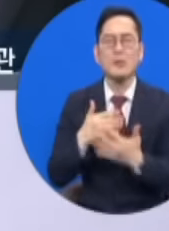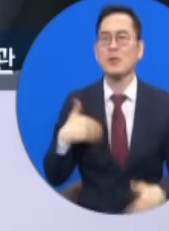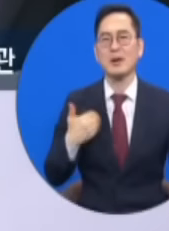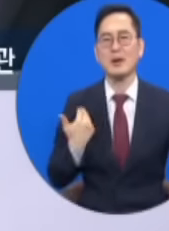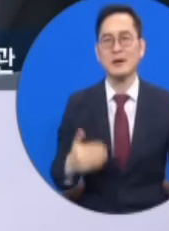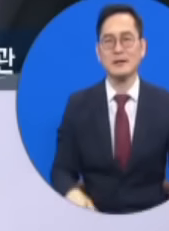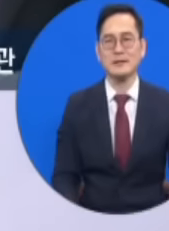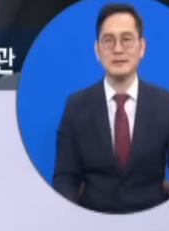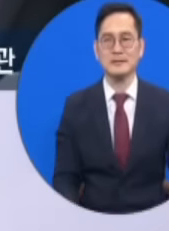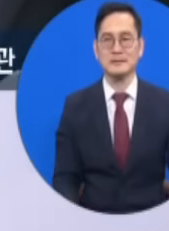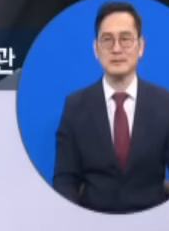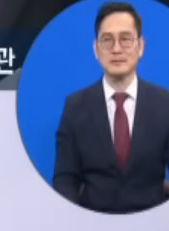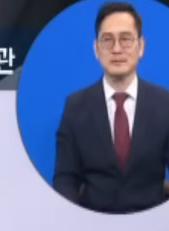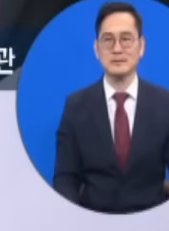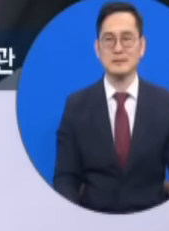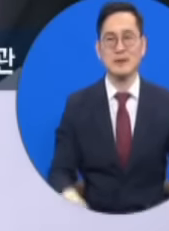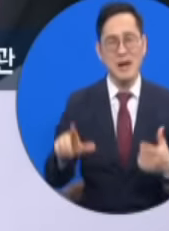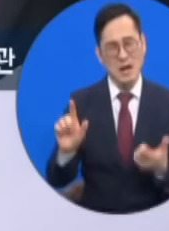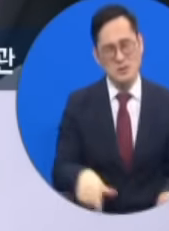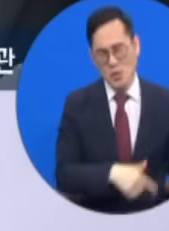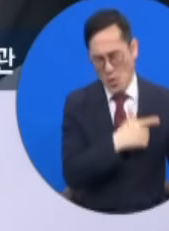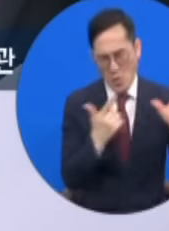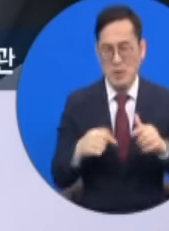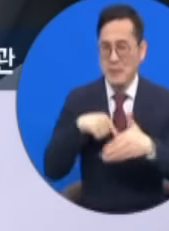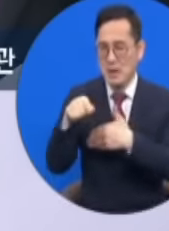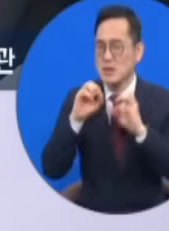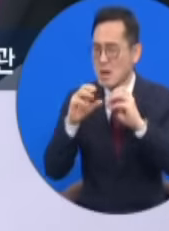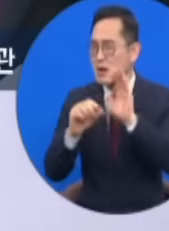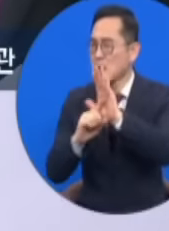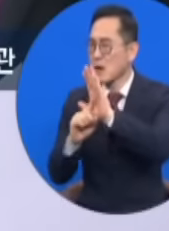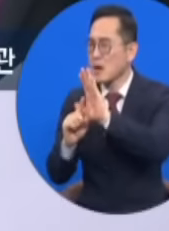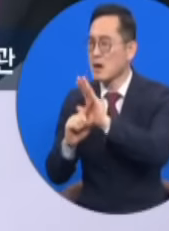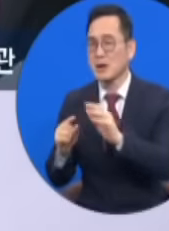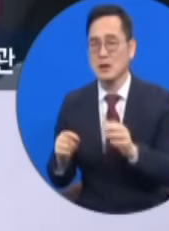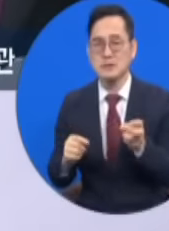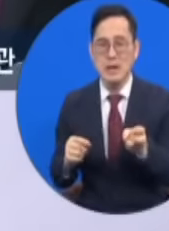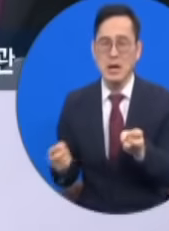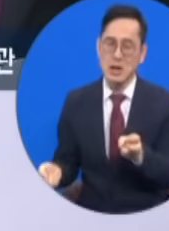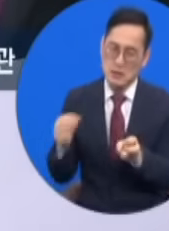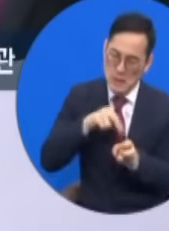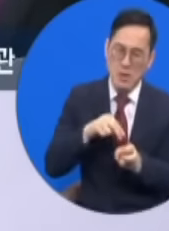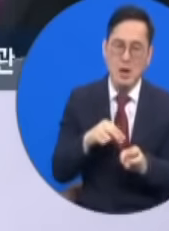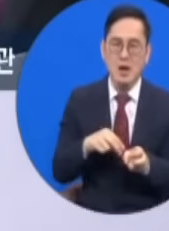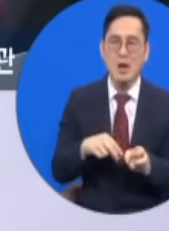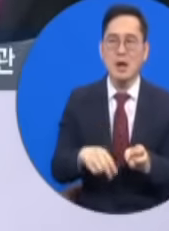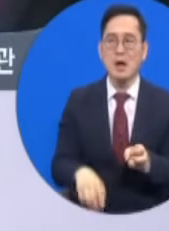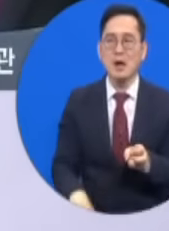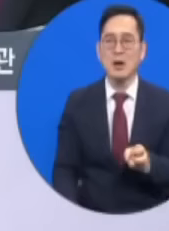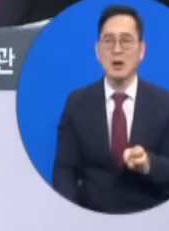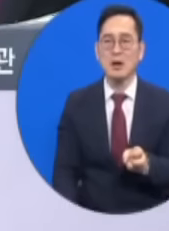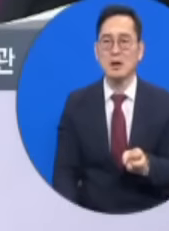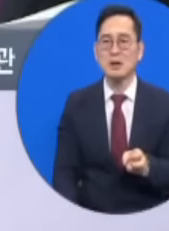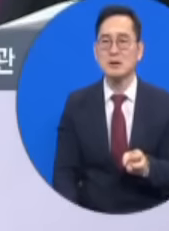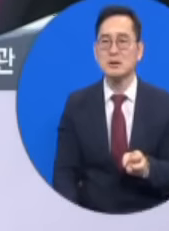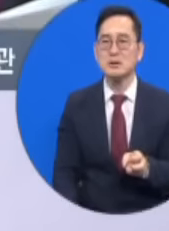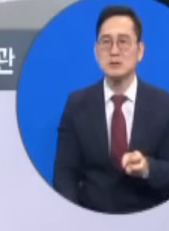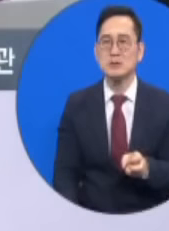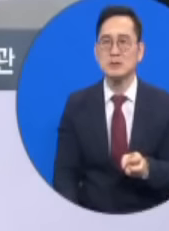영상만 보더라도 하루 종일 선거 유세하고 그다음에 이제 그 밤늦게까지 유세해가지고 차를